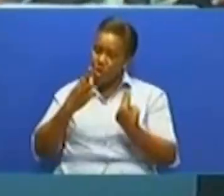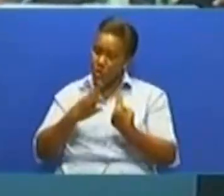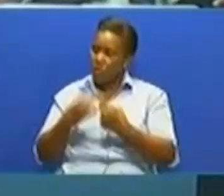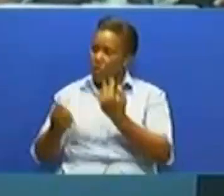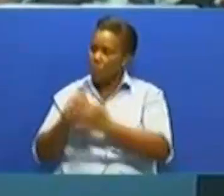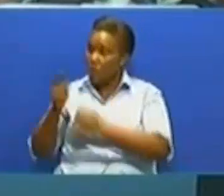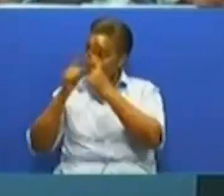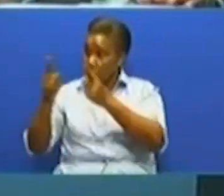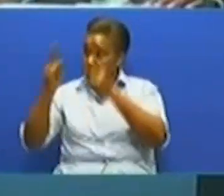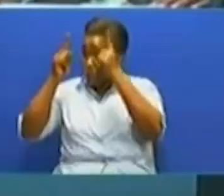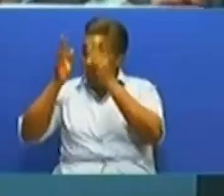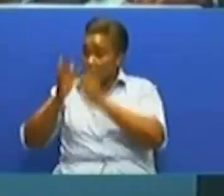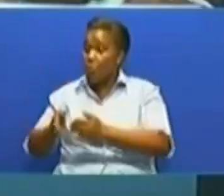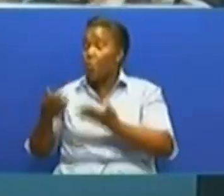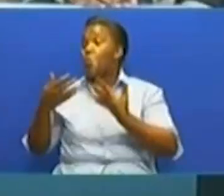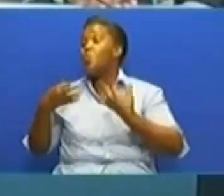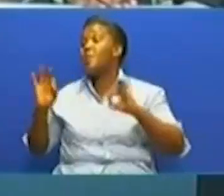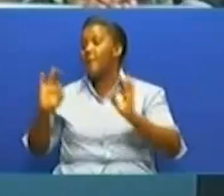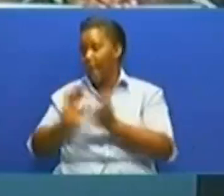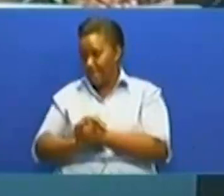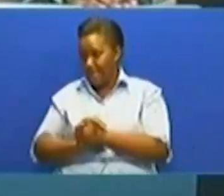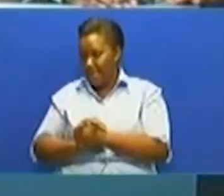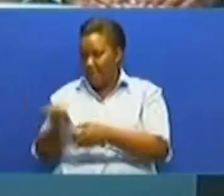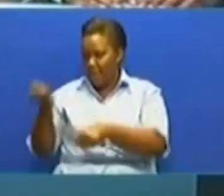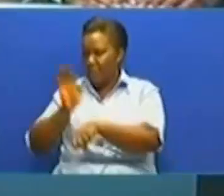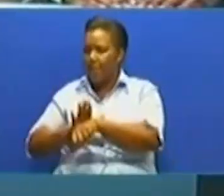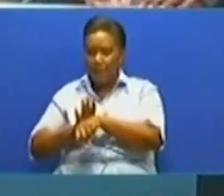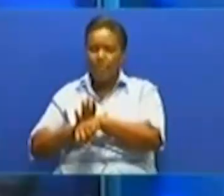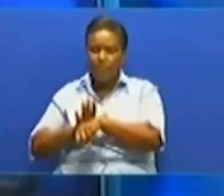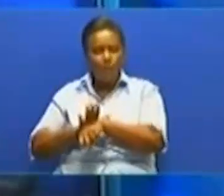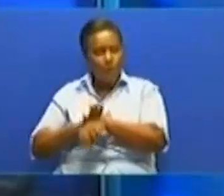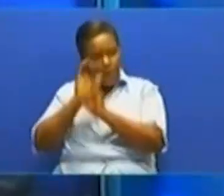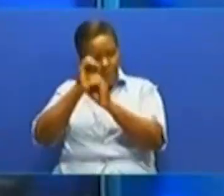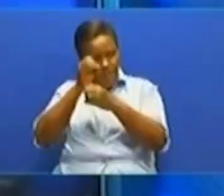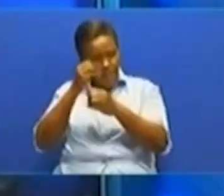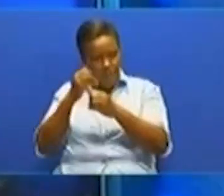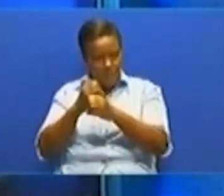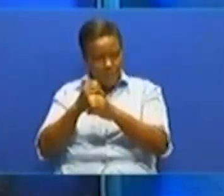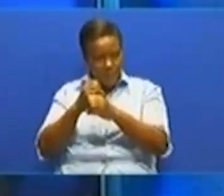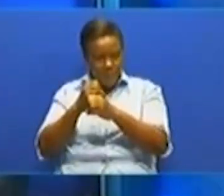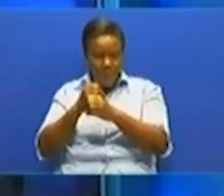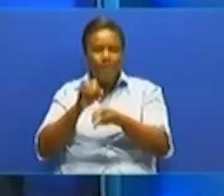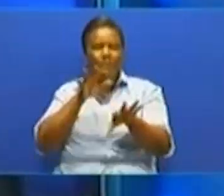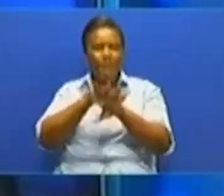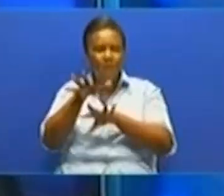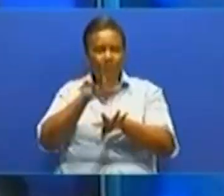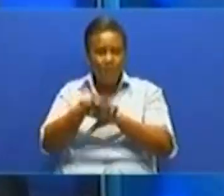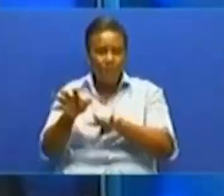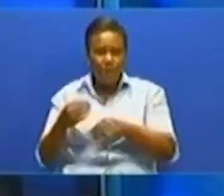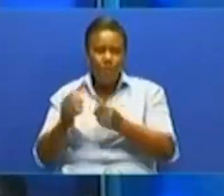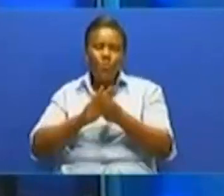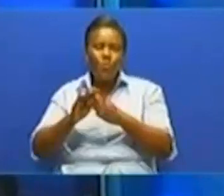ni mtaalamu wa sayansi anga, ametujuza mengi kuhusiana na tukio ambalo litatokea kuanzia saa 2 usiku,